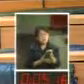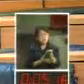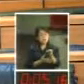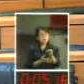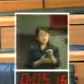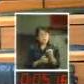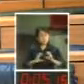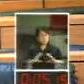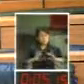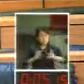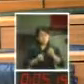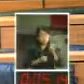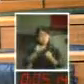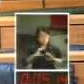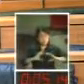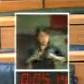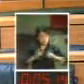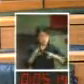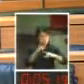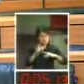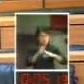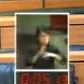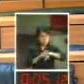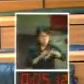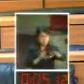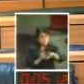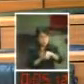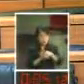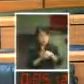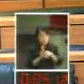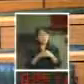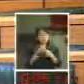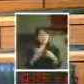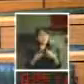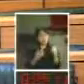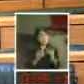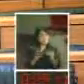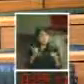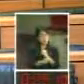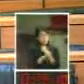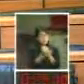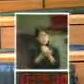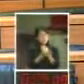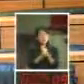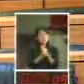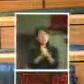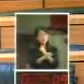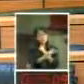เรือกวาดตะปูเรือใบและอุปกรณ์กู้ภัยระบบไฟฟ้าแสงสว่าง37คันอย่